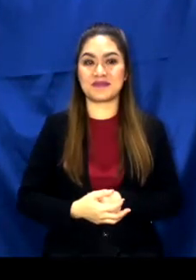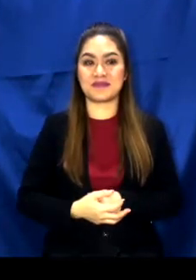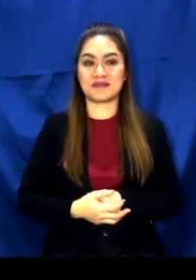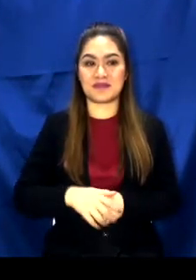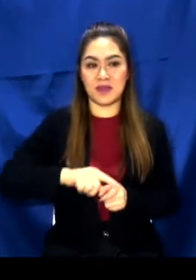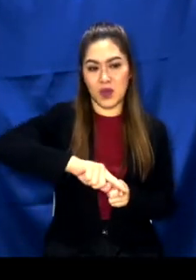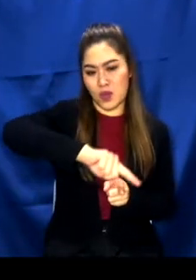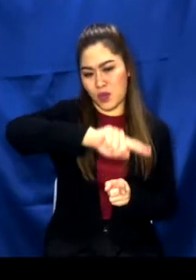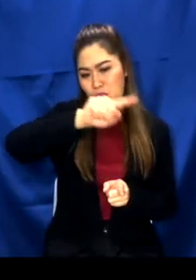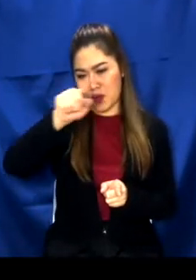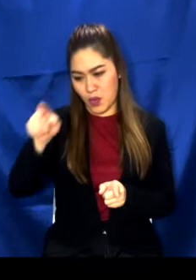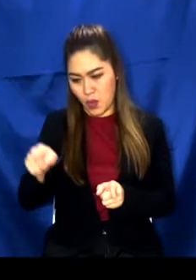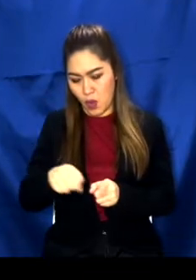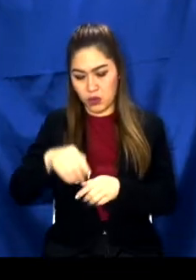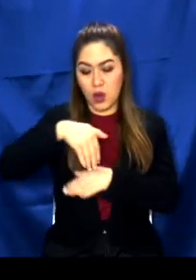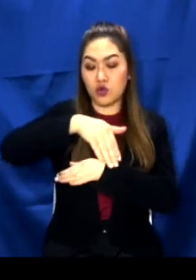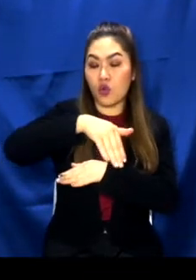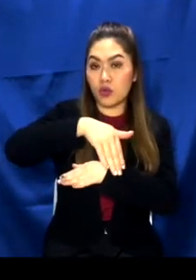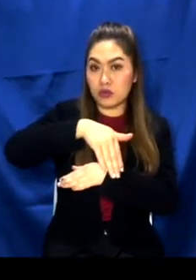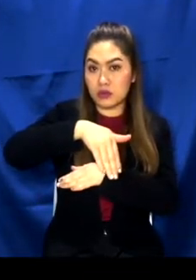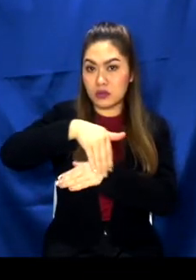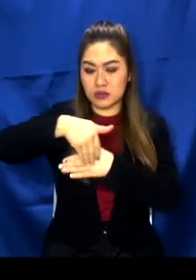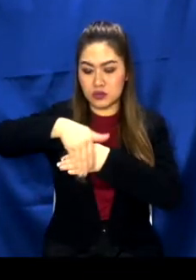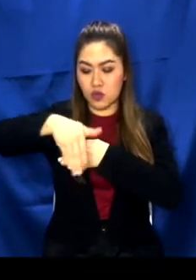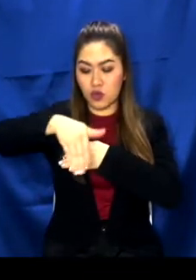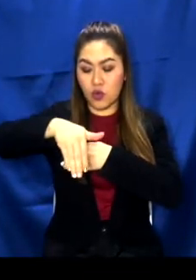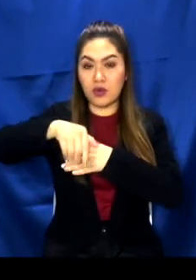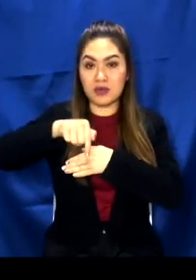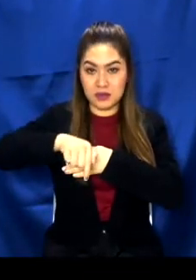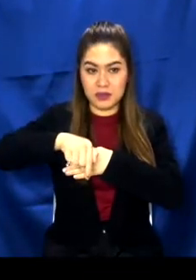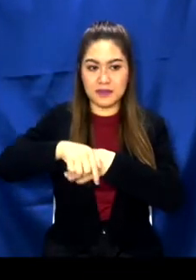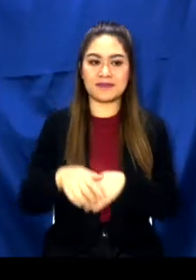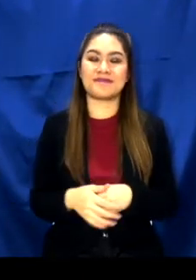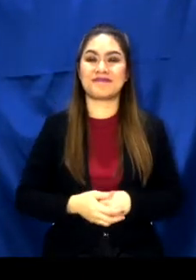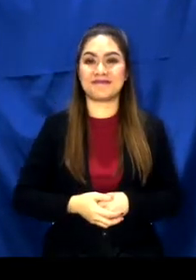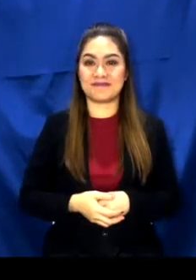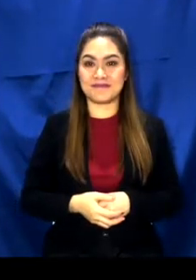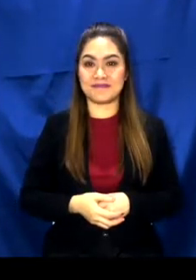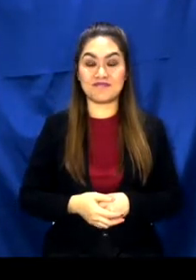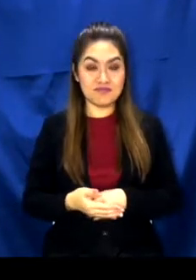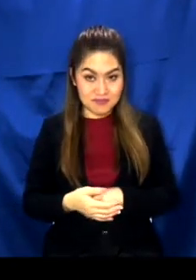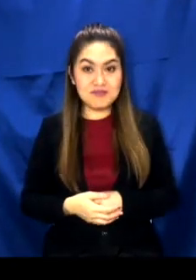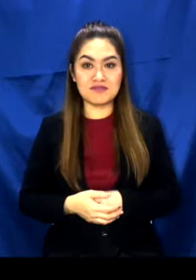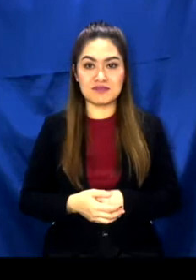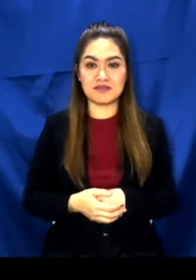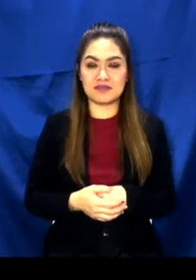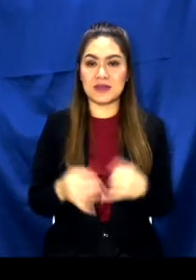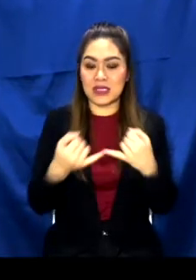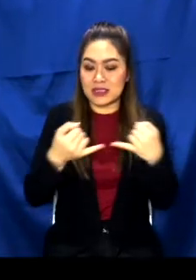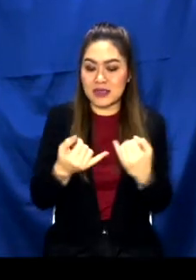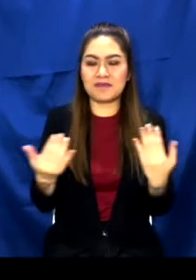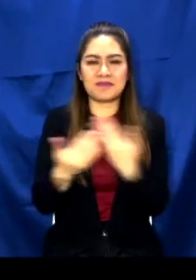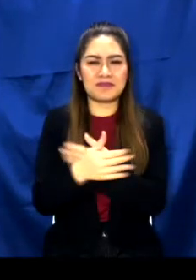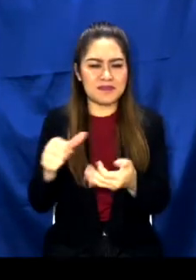ค้งอันเนี้ยเราก็เอาไว้ข้างนอกมันก็จะเป็นแบบนี้ค่ะเห็นไหมเราแค่ปรับเล่นแค่ตรงนี้เอง